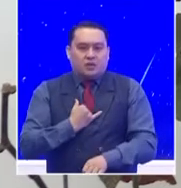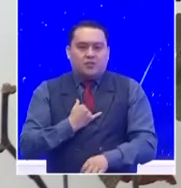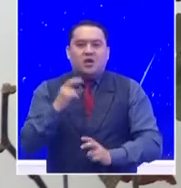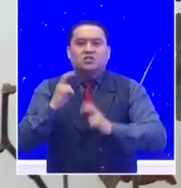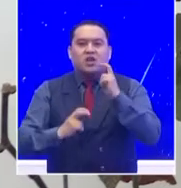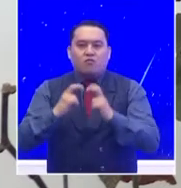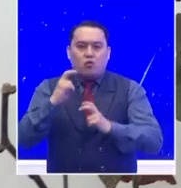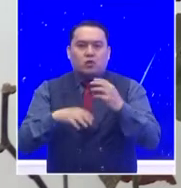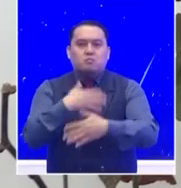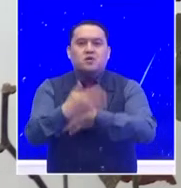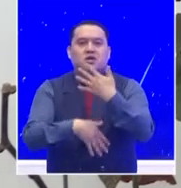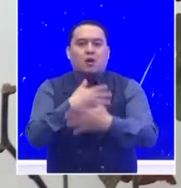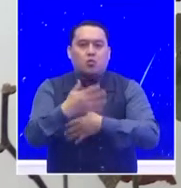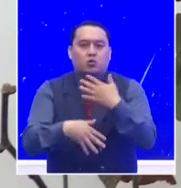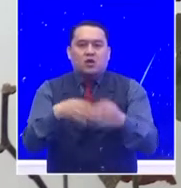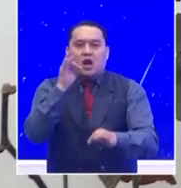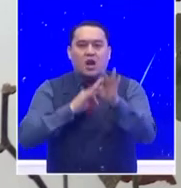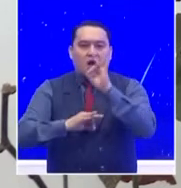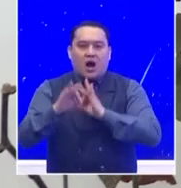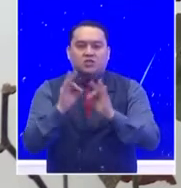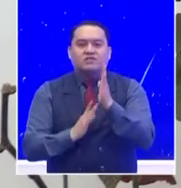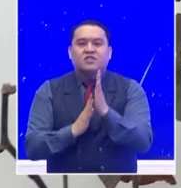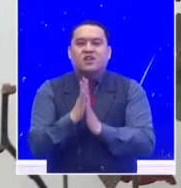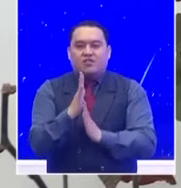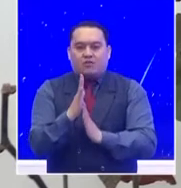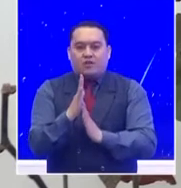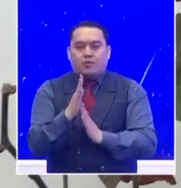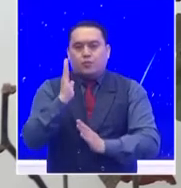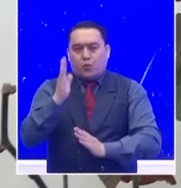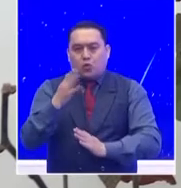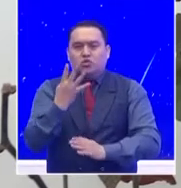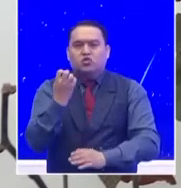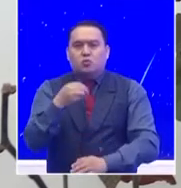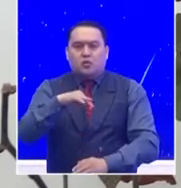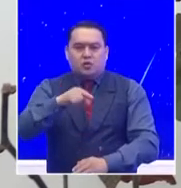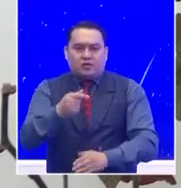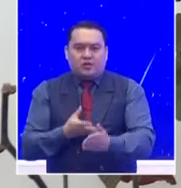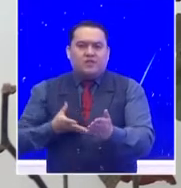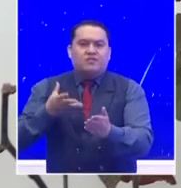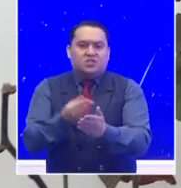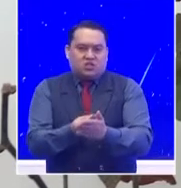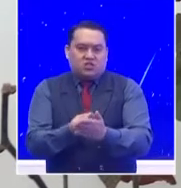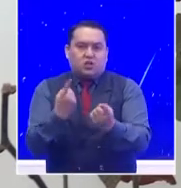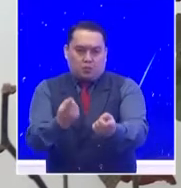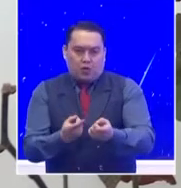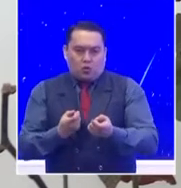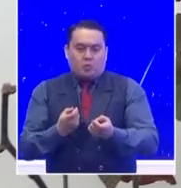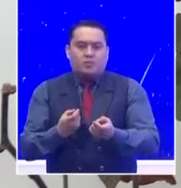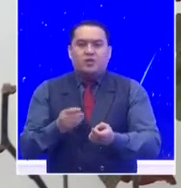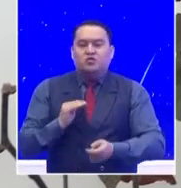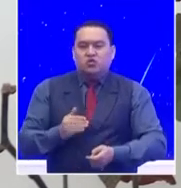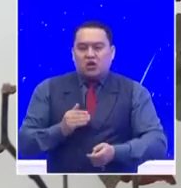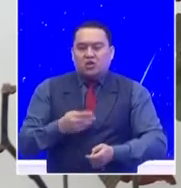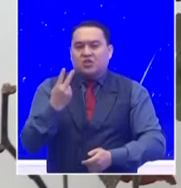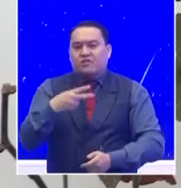завод по переработке лекарственных трав. Там свыше 400 миллионов инвестиций. Около